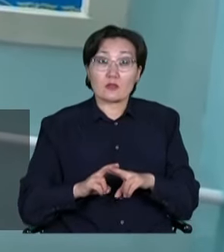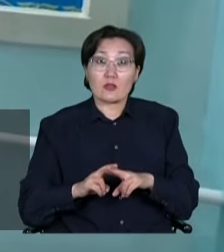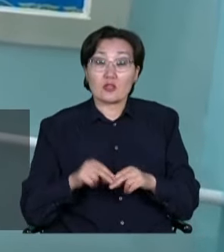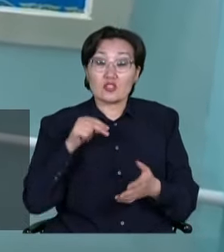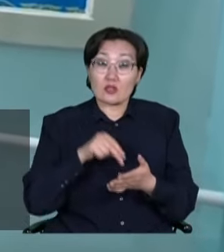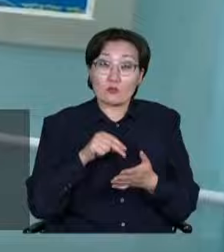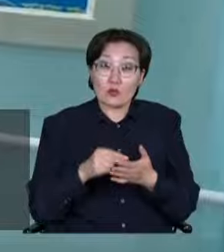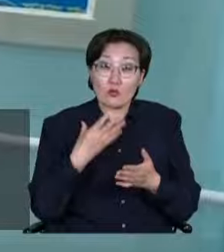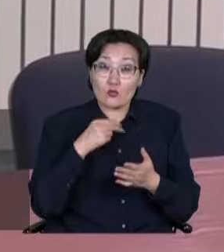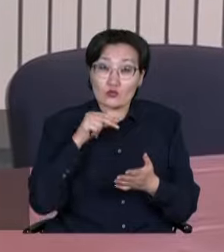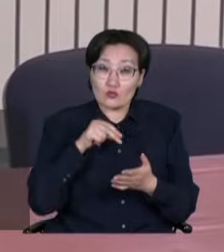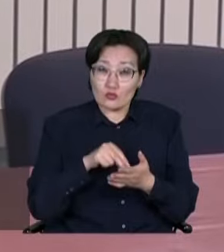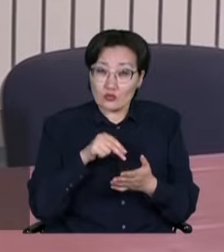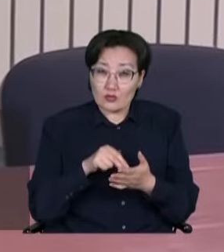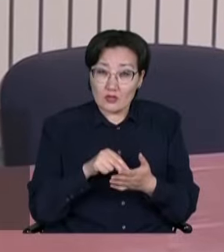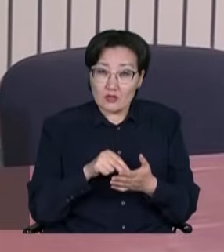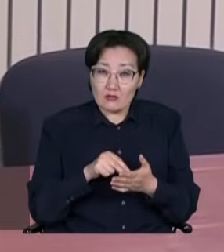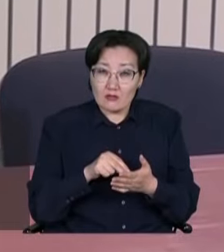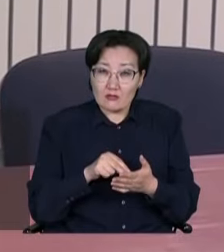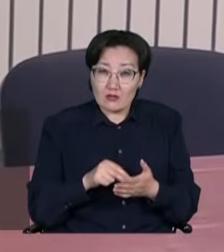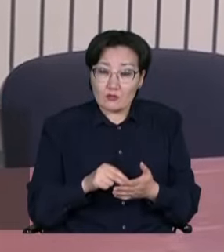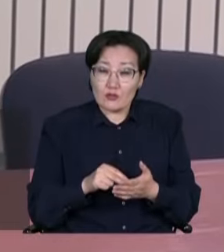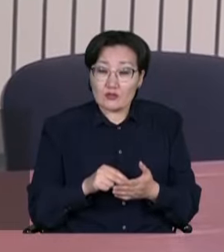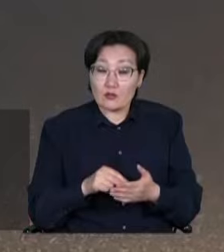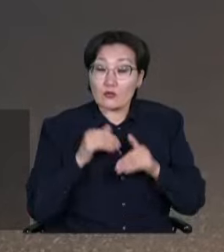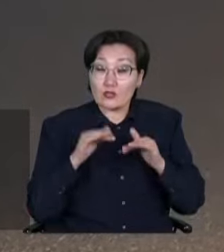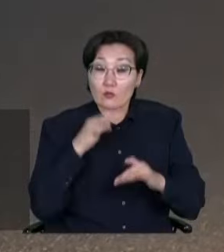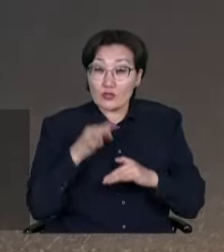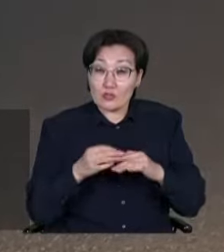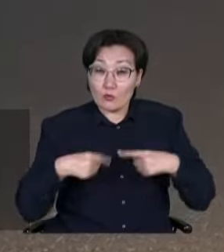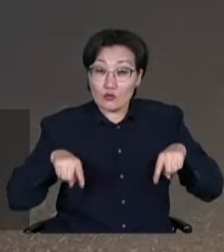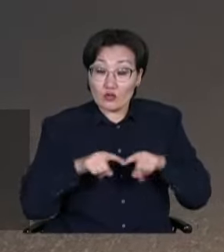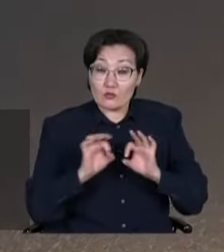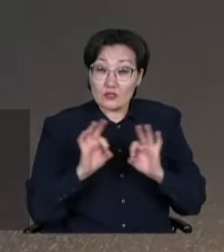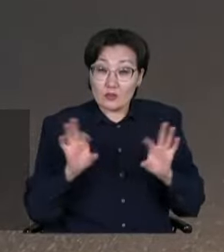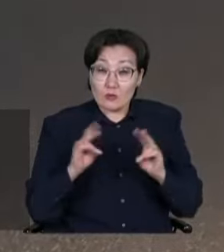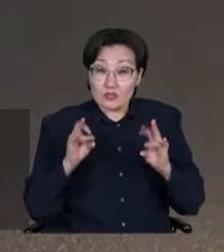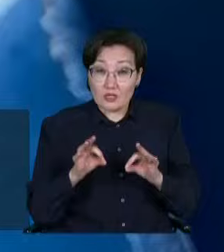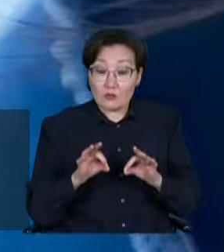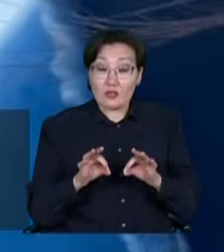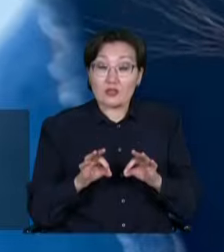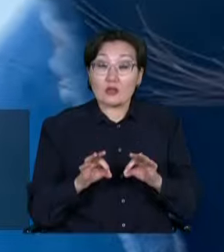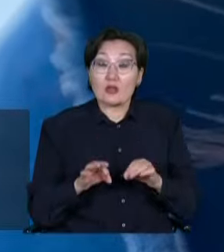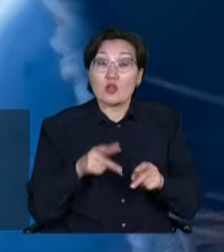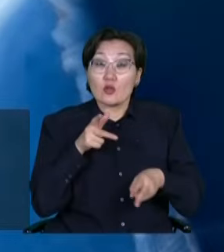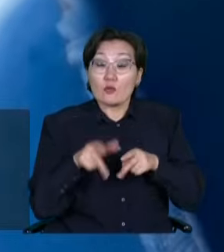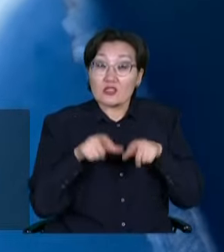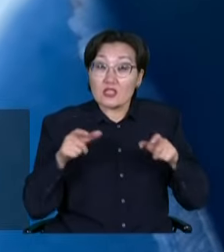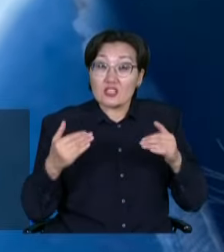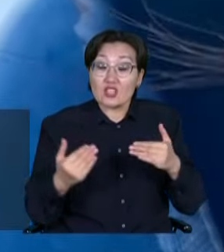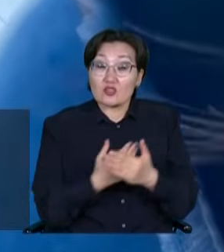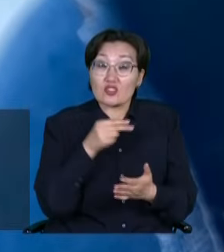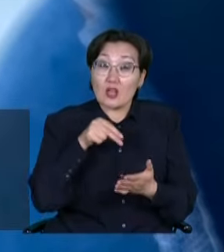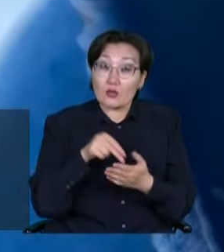тарифтер өзінді құнын ақтамайды. Бағаның күрт өсуін жауапты мекеме өкілі осылай деп түсіндірді. Демек, уәж айтқан тұрғындарға ендігі де жаңа